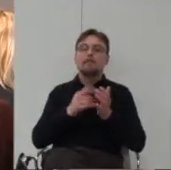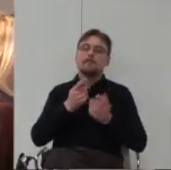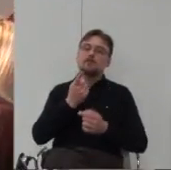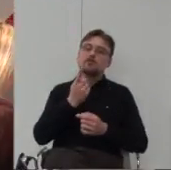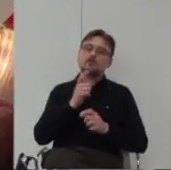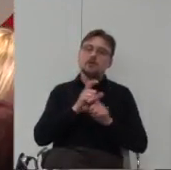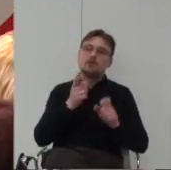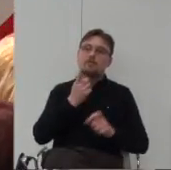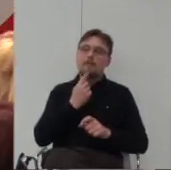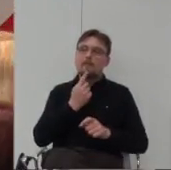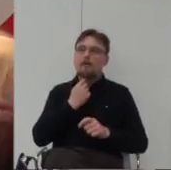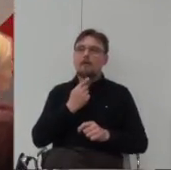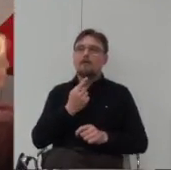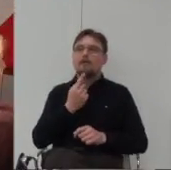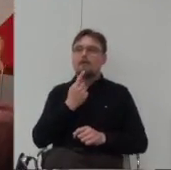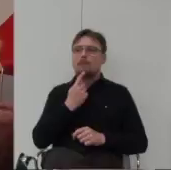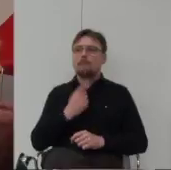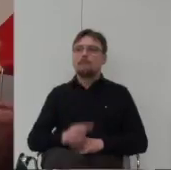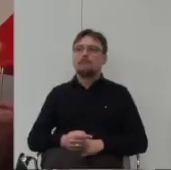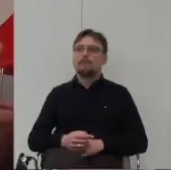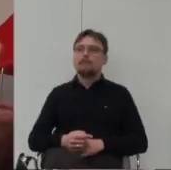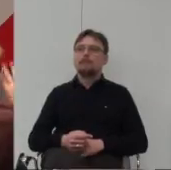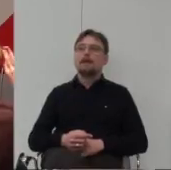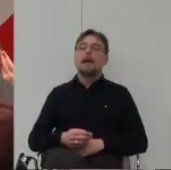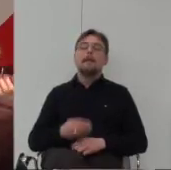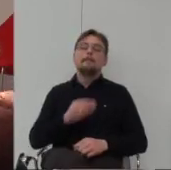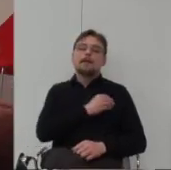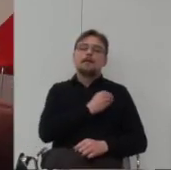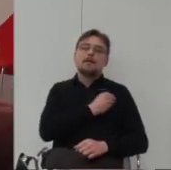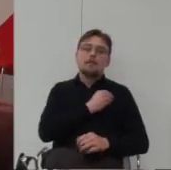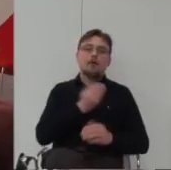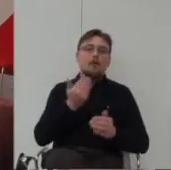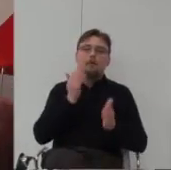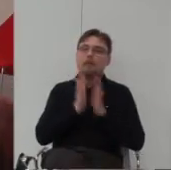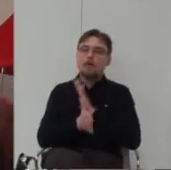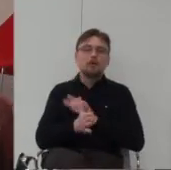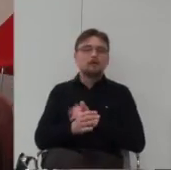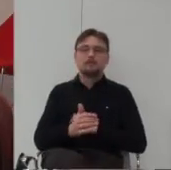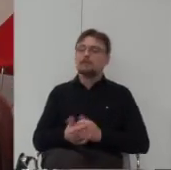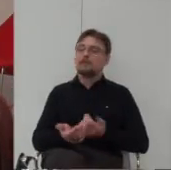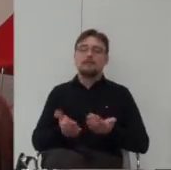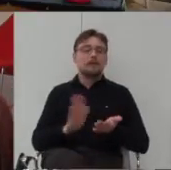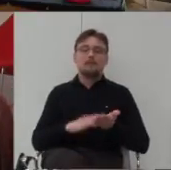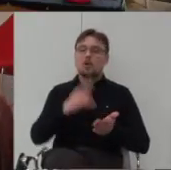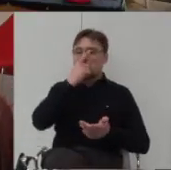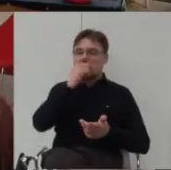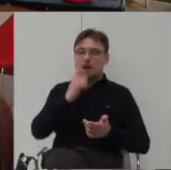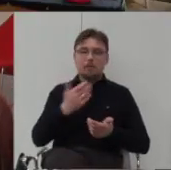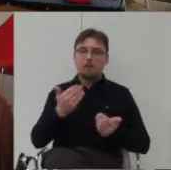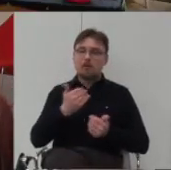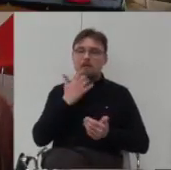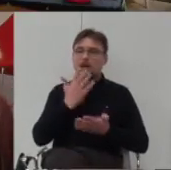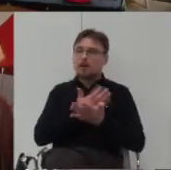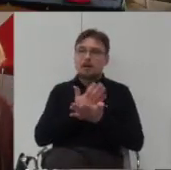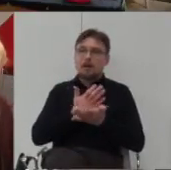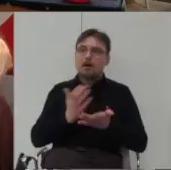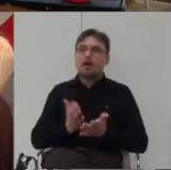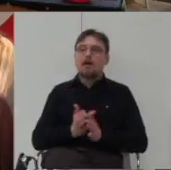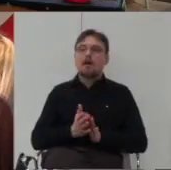materiałach. Oczywiście mogą być to być najprostsze materiały, czyli recykling. To jest nasz ogród, który